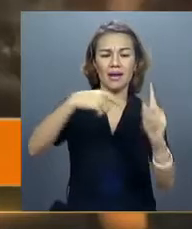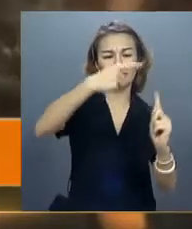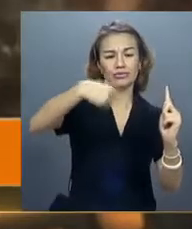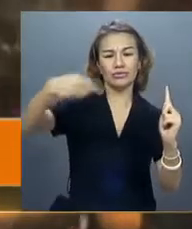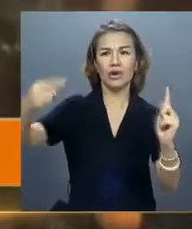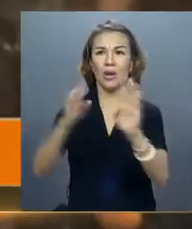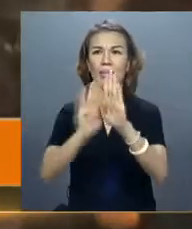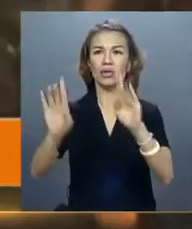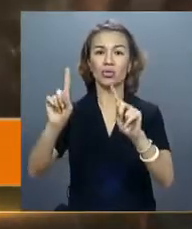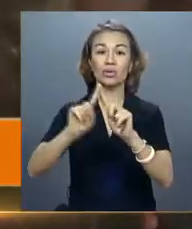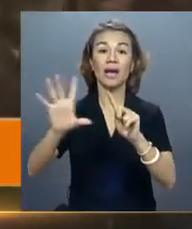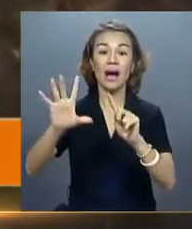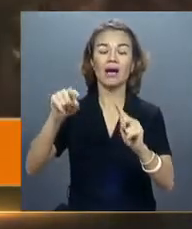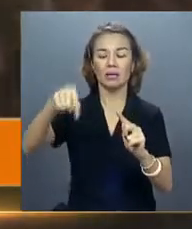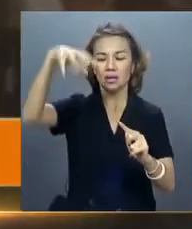คาร100ปี